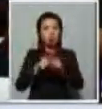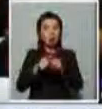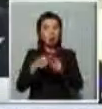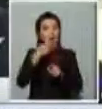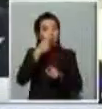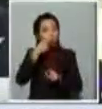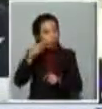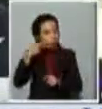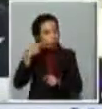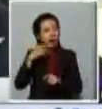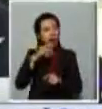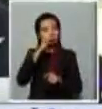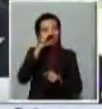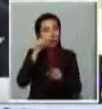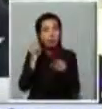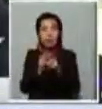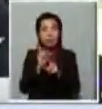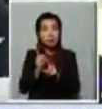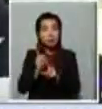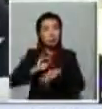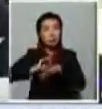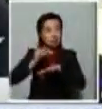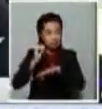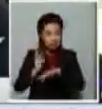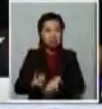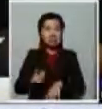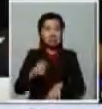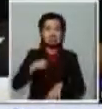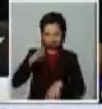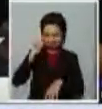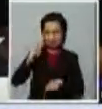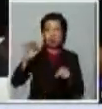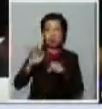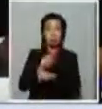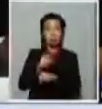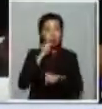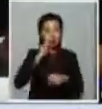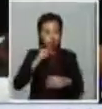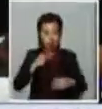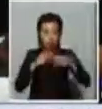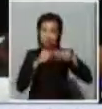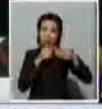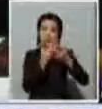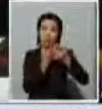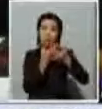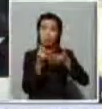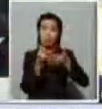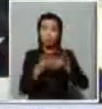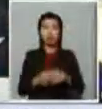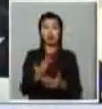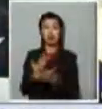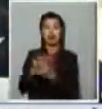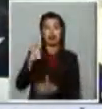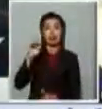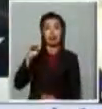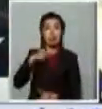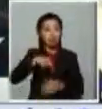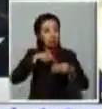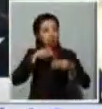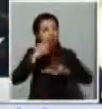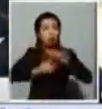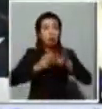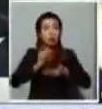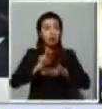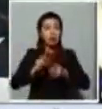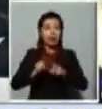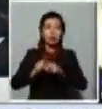ของทางโภชนาการ โ อ้ที่ต่างๆจะอยู่ครบคร ับ แล้วขายซองเท่าไหร่ครับท่านผู้ใหญ่ฮะมีขายที่ไหนบ้างครับเนี่ย ก็ร้านขาย